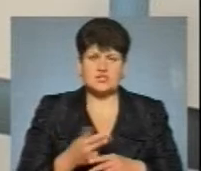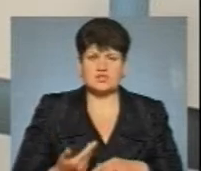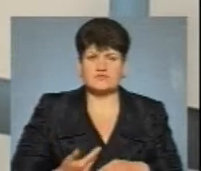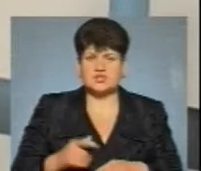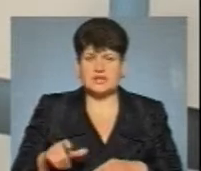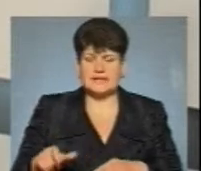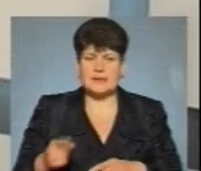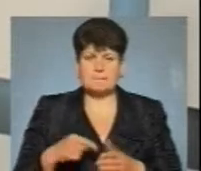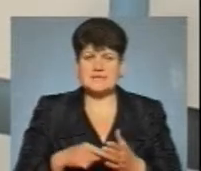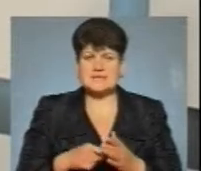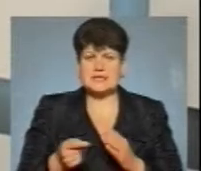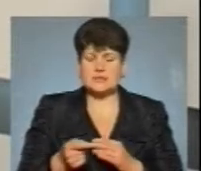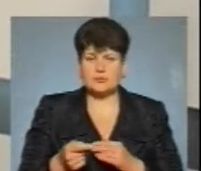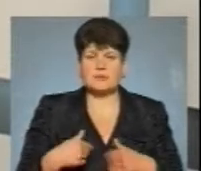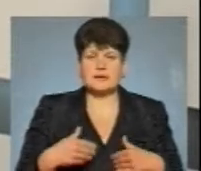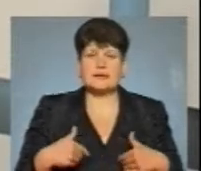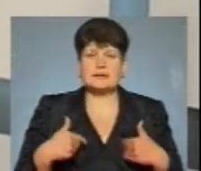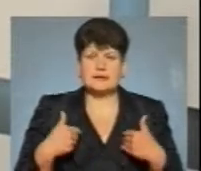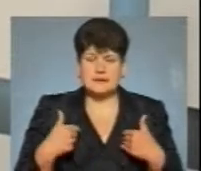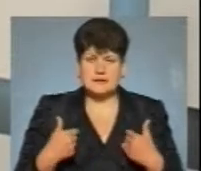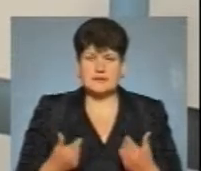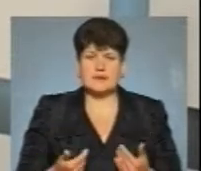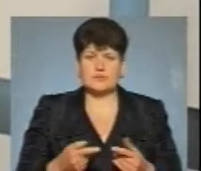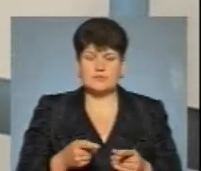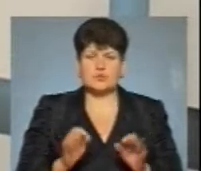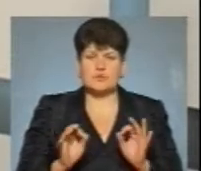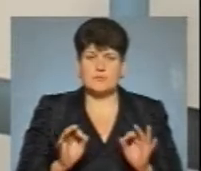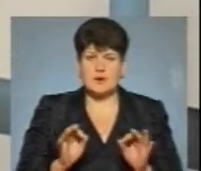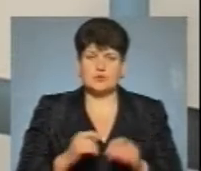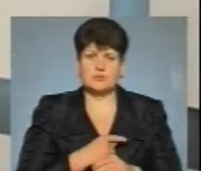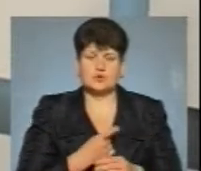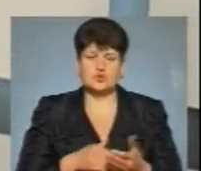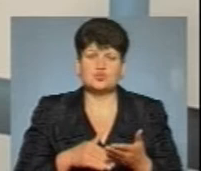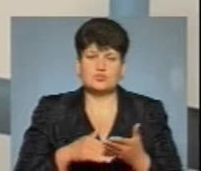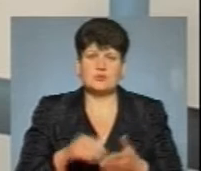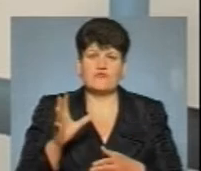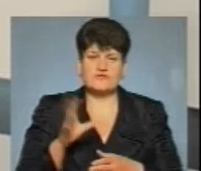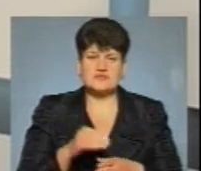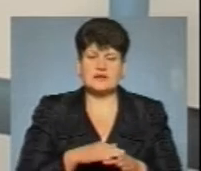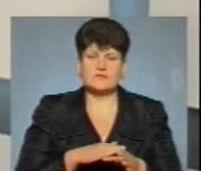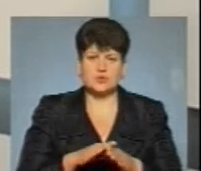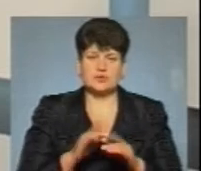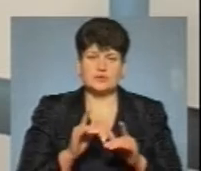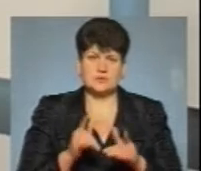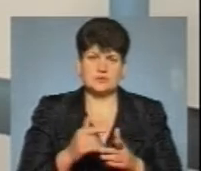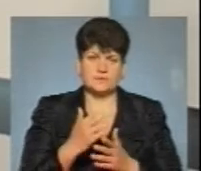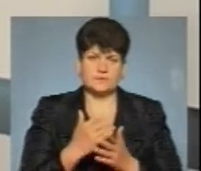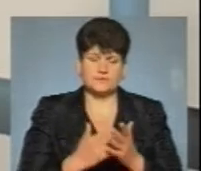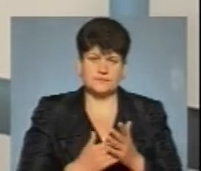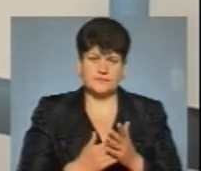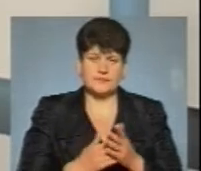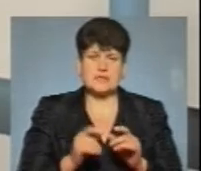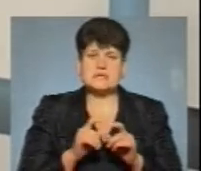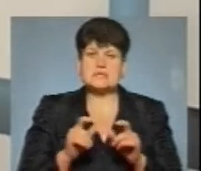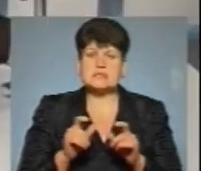міста Тернополя. Тобто ми надаємо нормальну медичну допомогу, тобто все виконуємо відповідно до алгоритму дій. Отже, станцію,